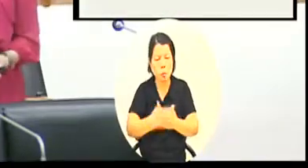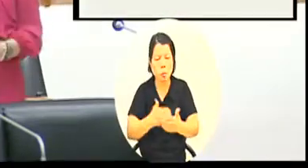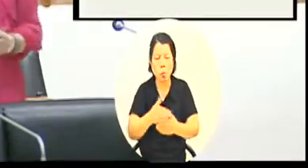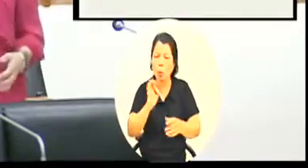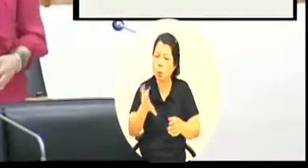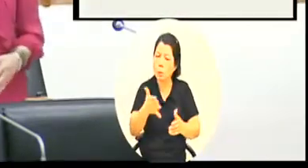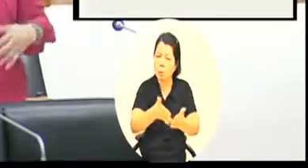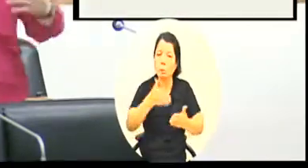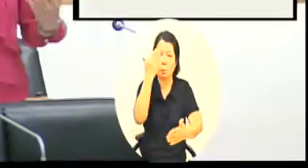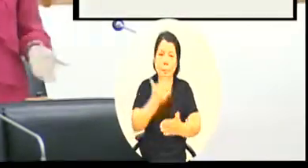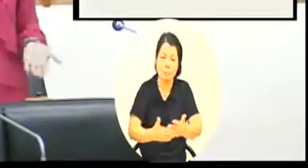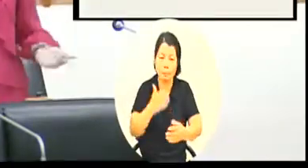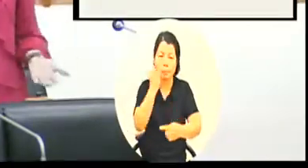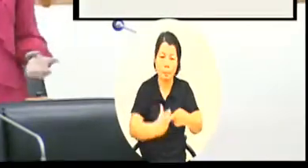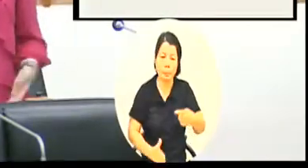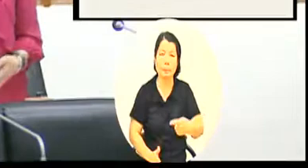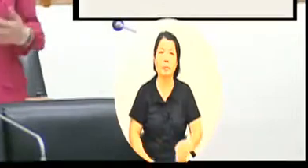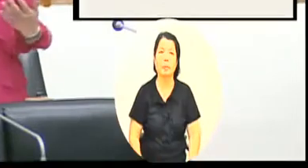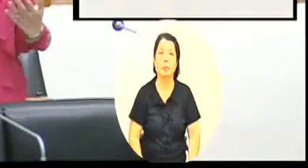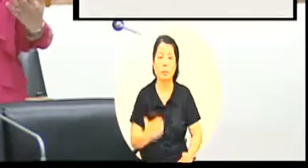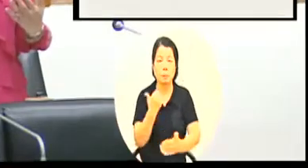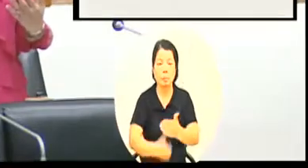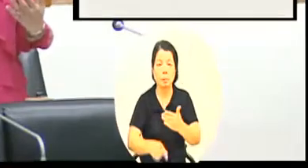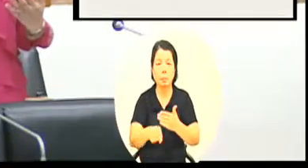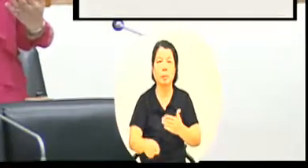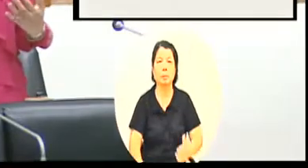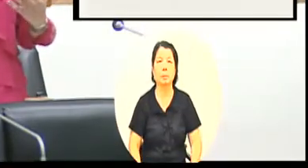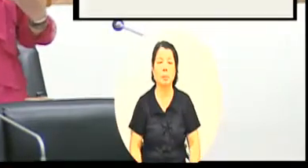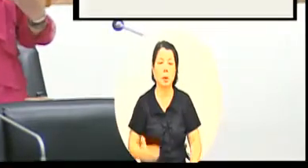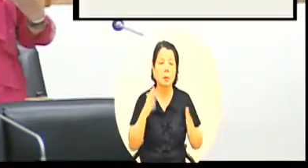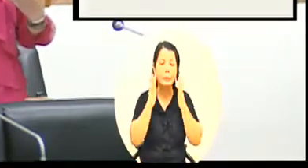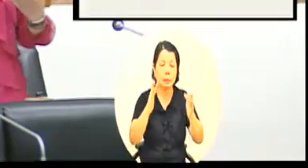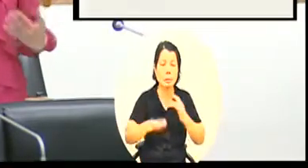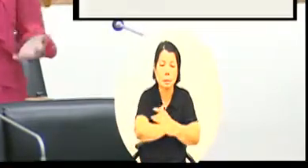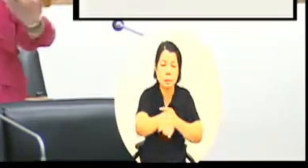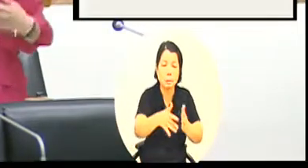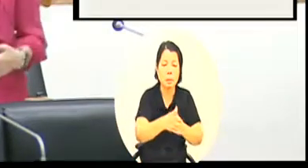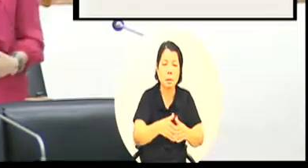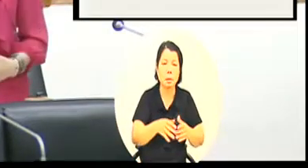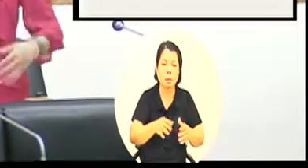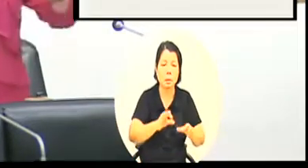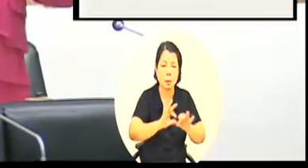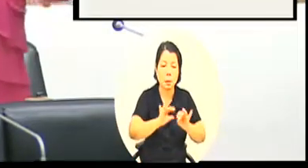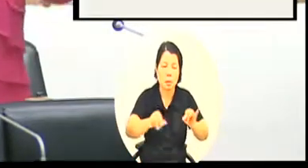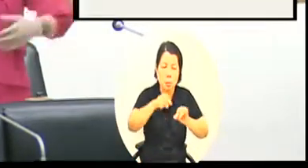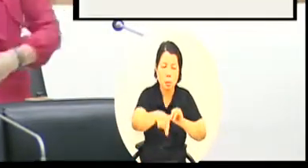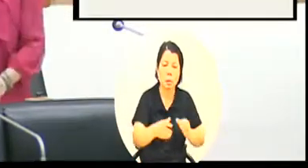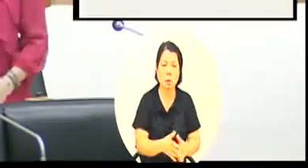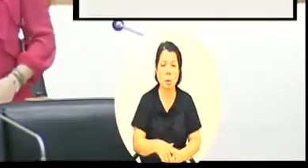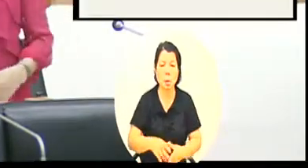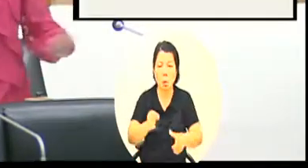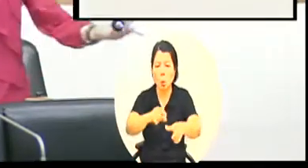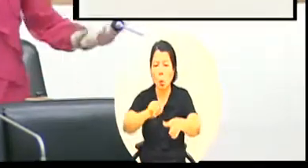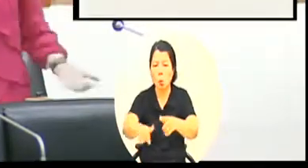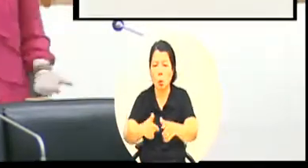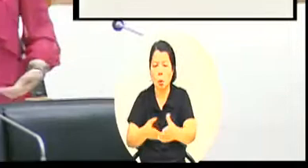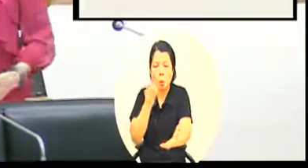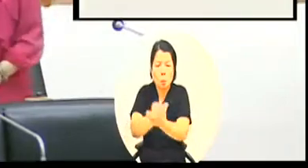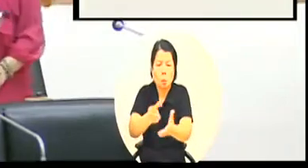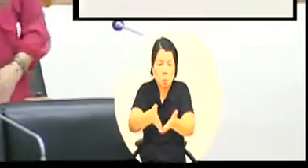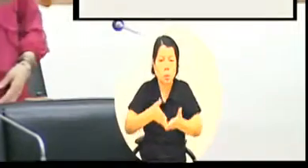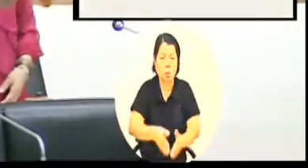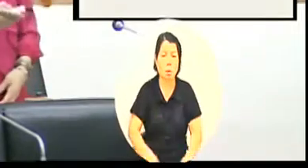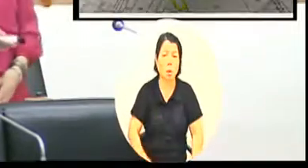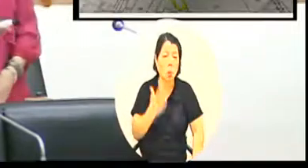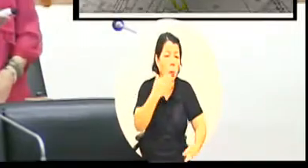之后，变成说我们市场用地你要奖励，业者来投资，结果你又把容积减半，你说有人会来